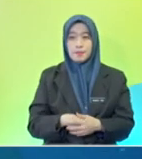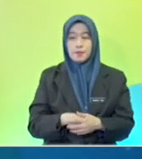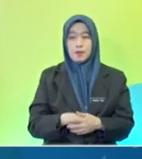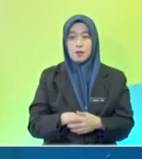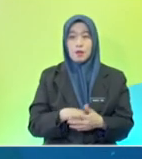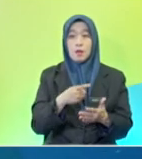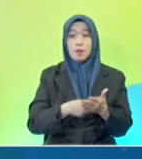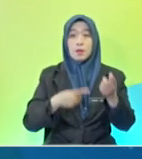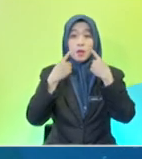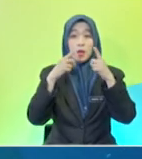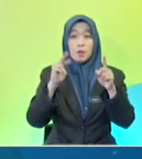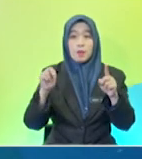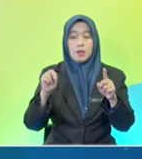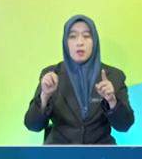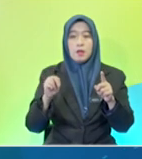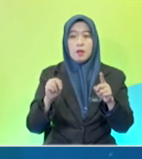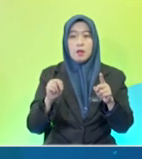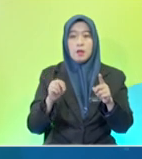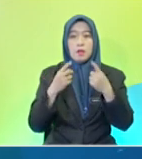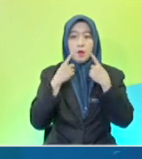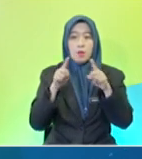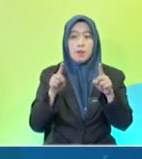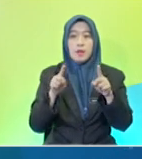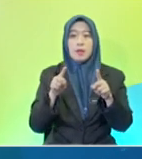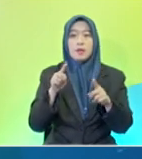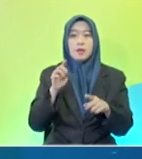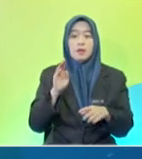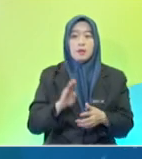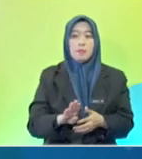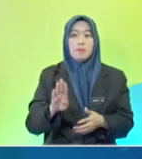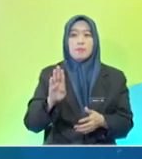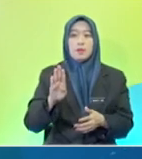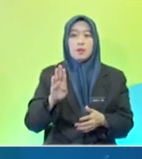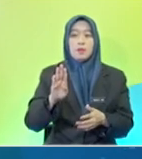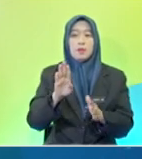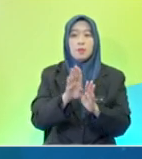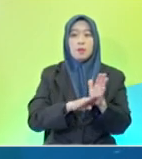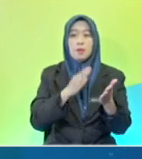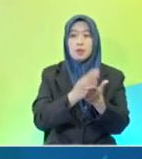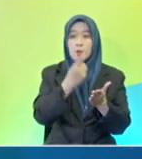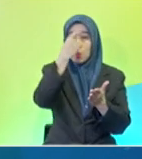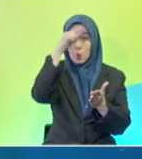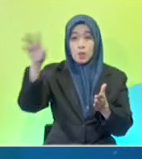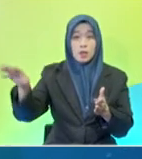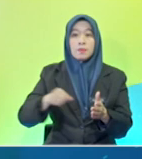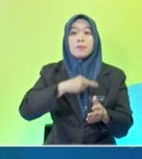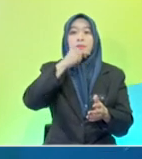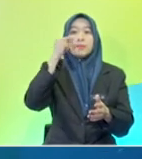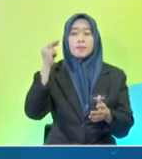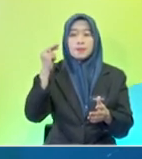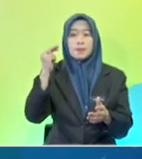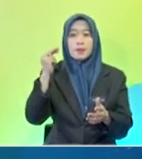B, berhenti untuk menarik nafas. Berhenti untuk menarik nafas. Betul ke,